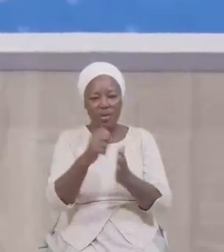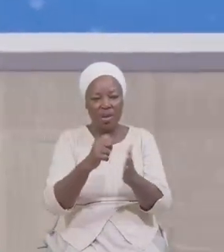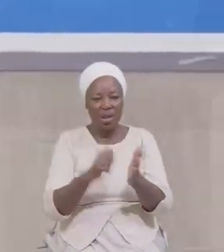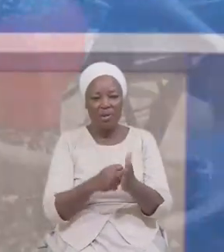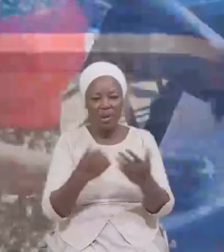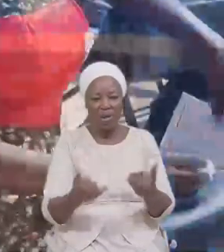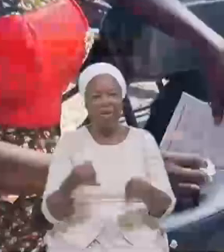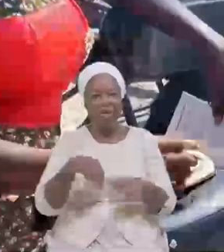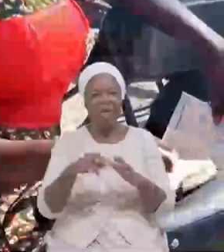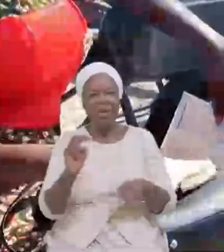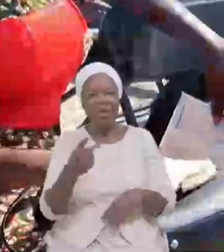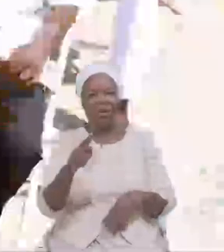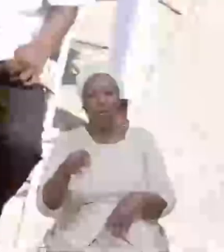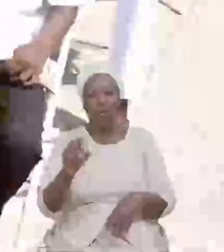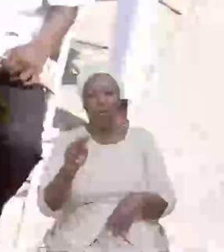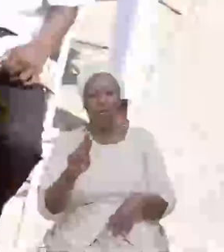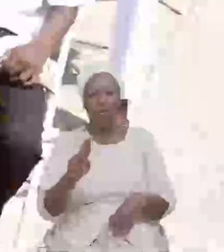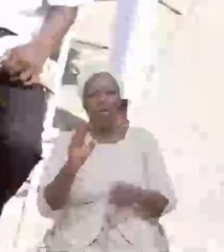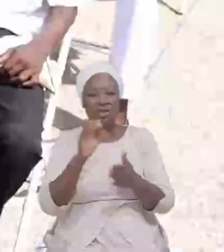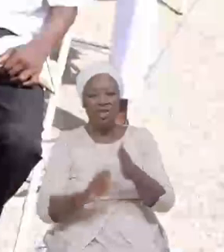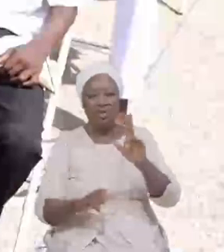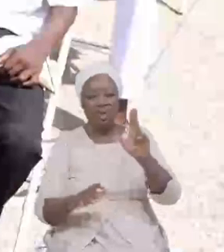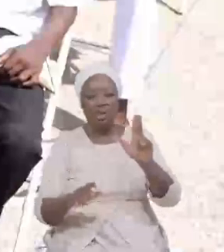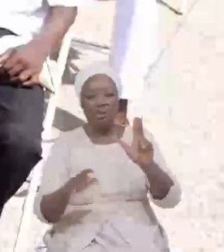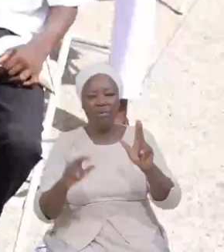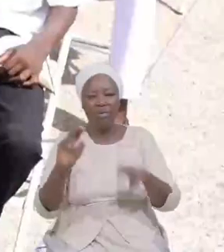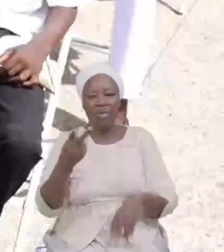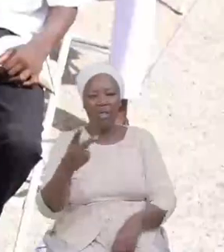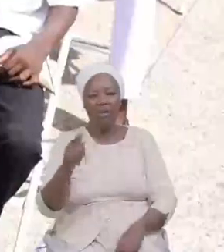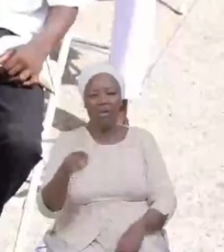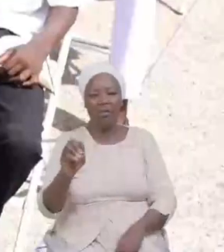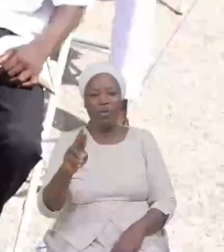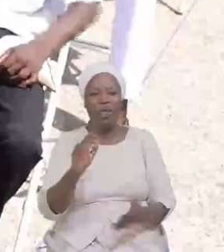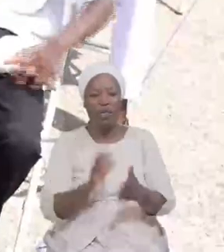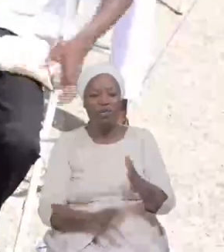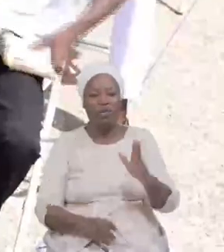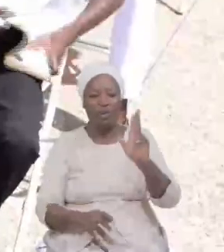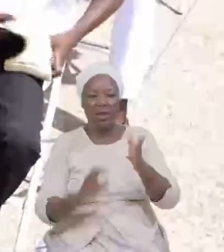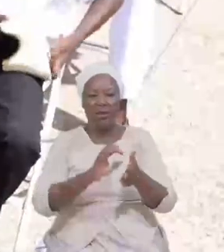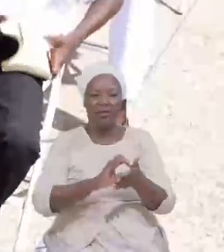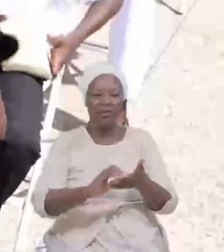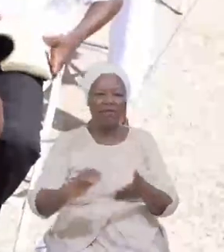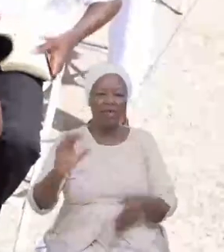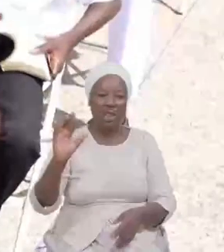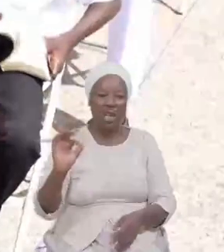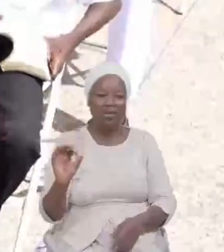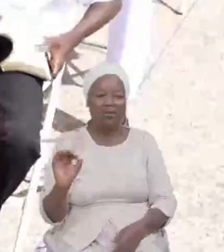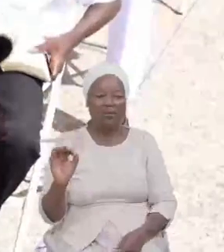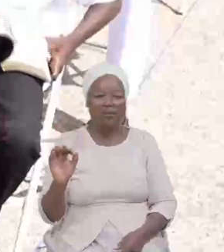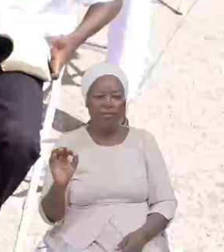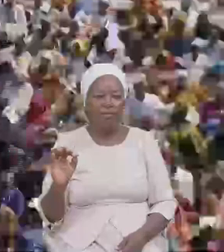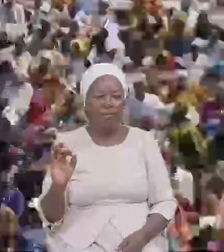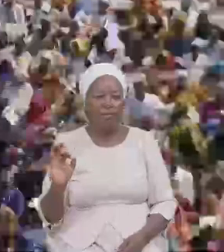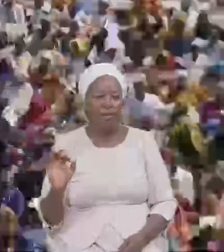2 Pierre, au chapitre 3, verset 9. 2 Pierre, chapitre 3, verset 9.